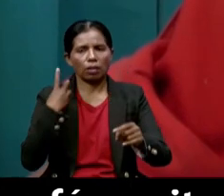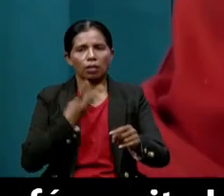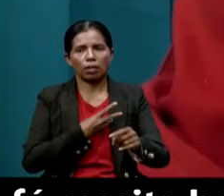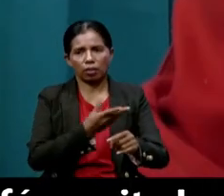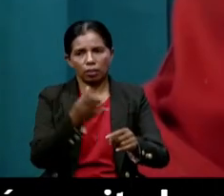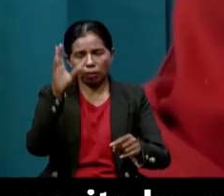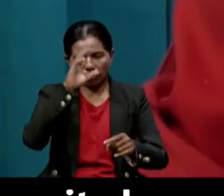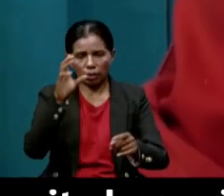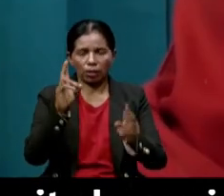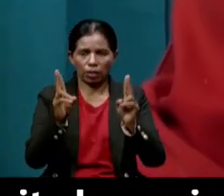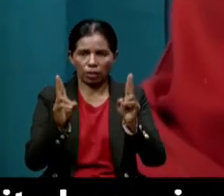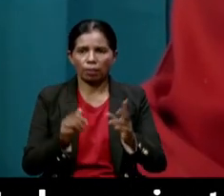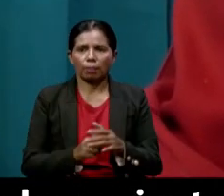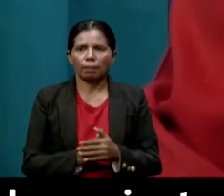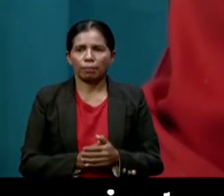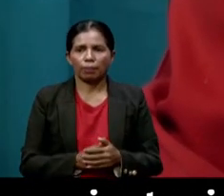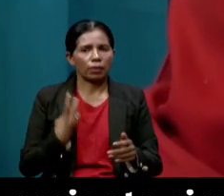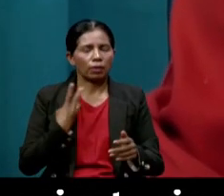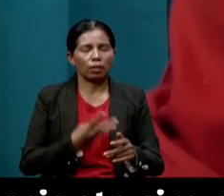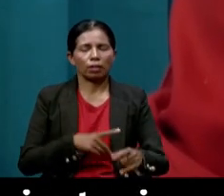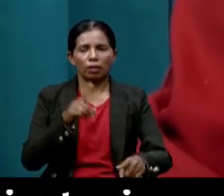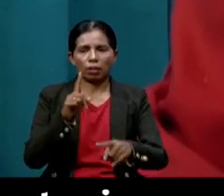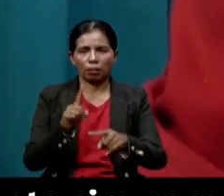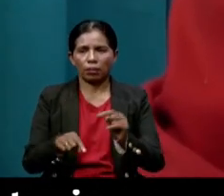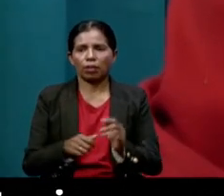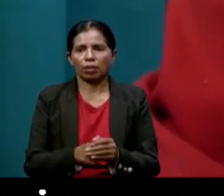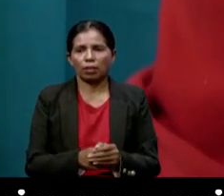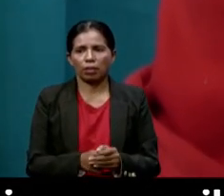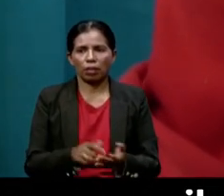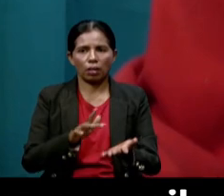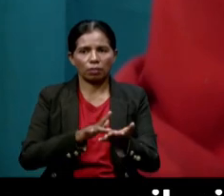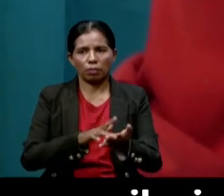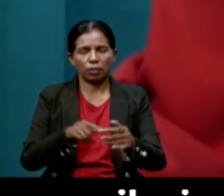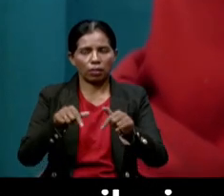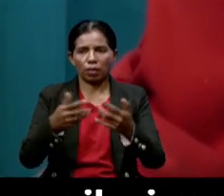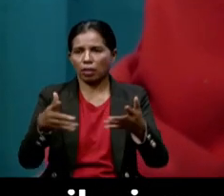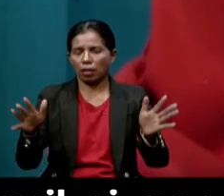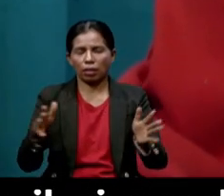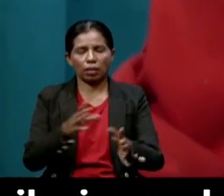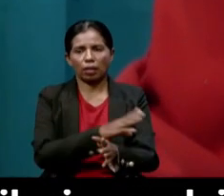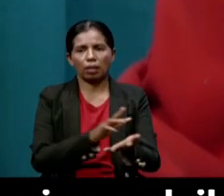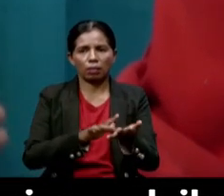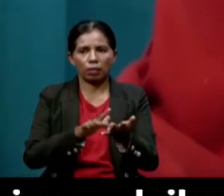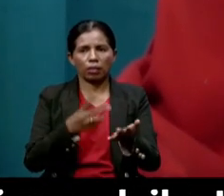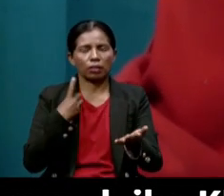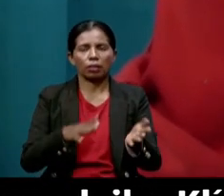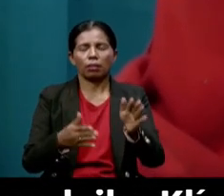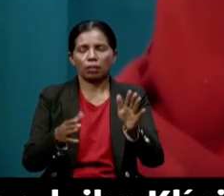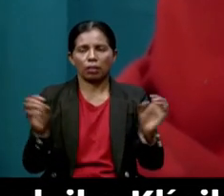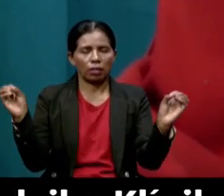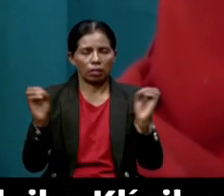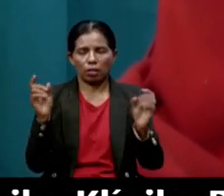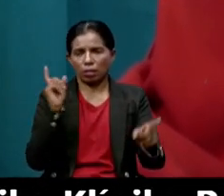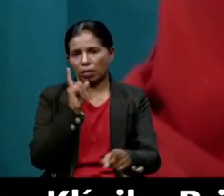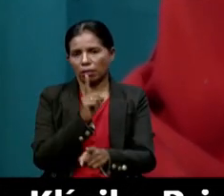buka. Nebe itala be malun dihana ai muruk dan la ya leo idane ita atmat